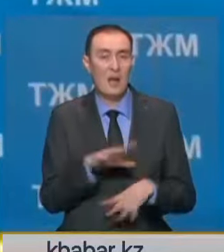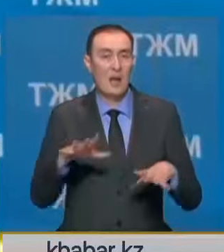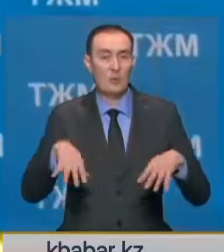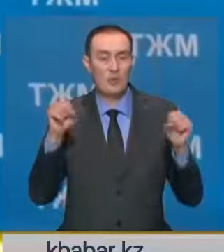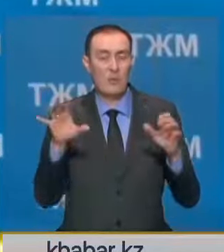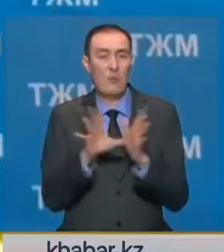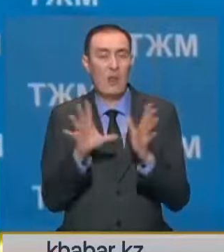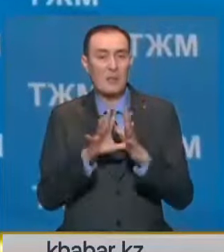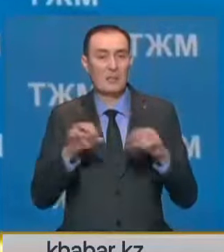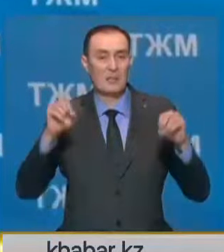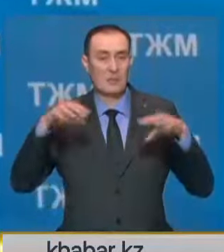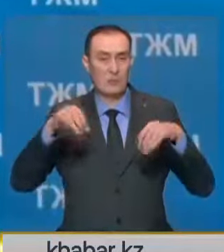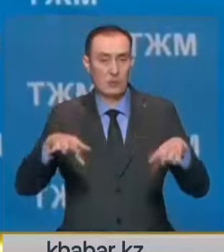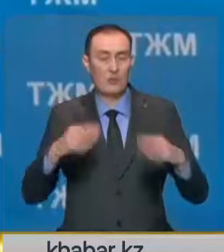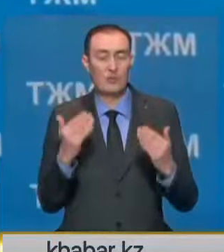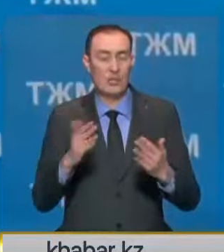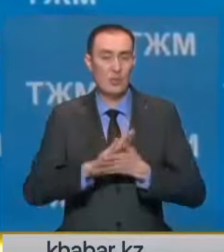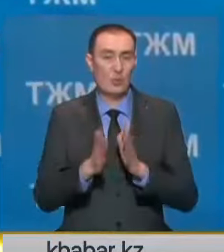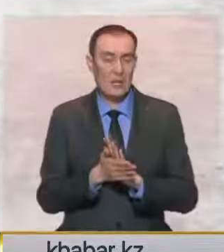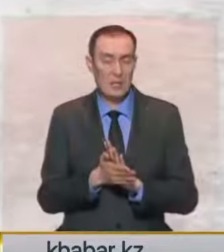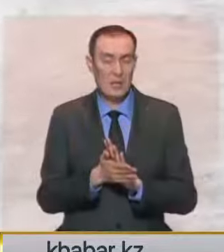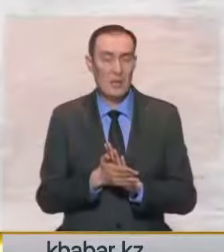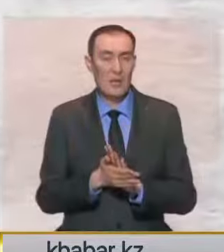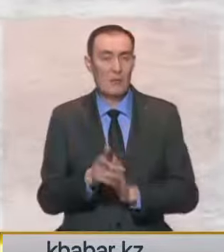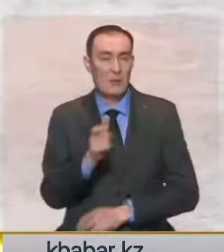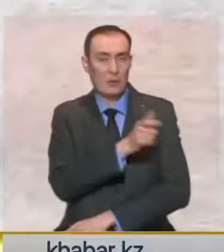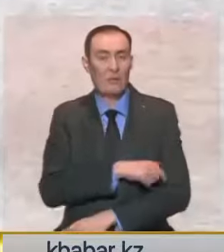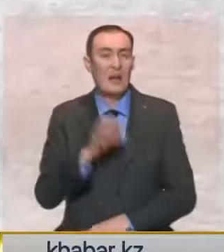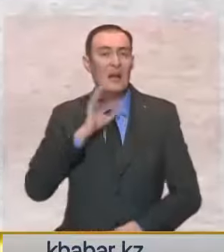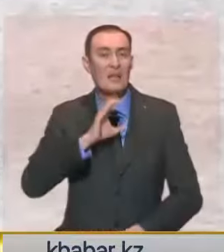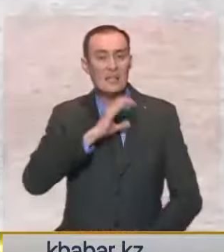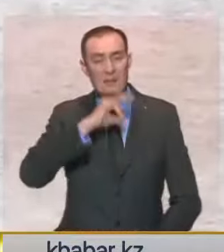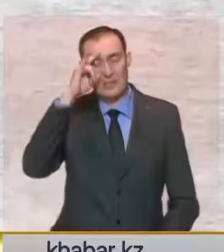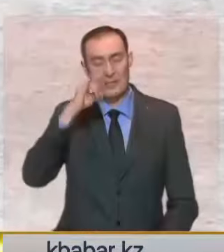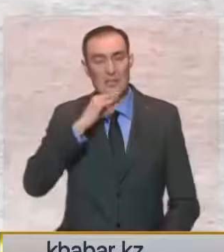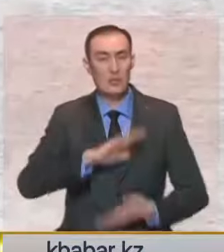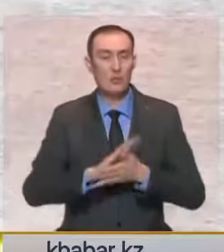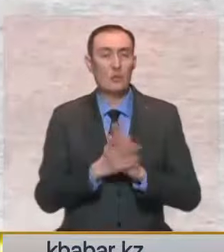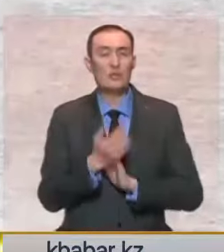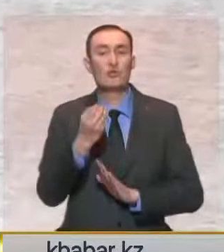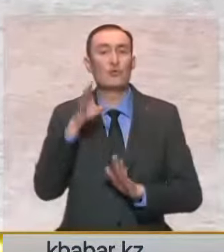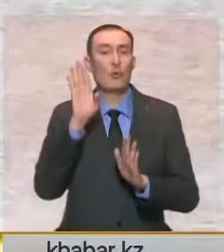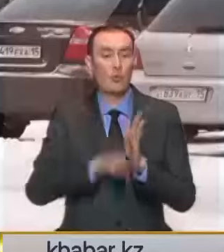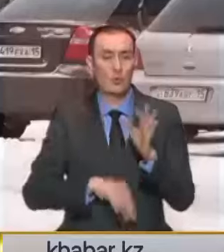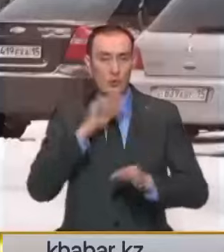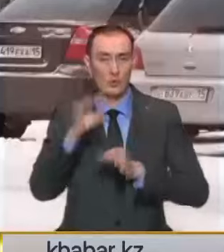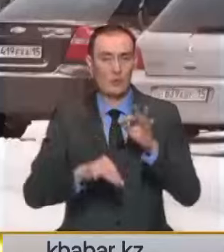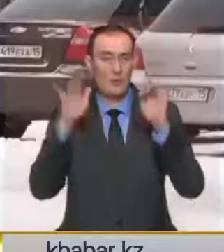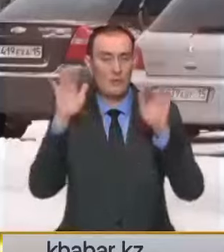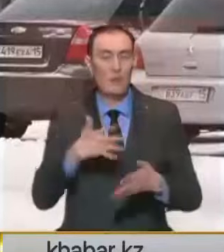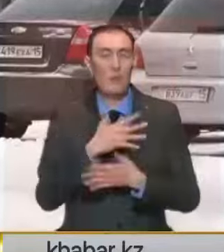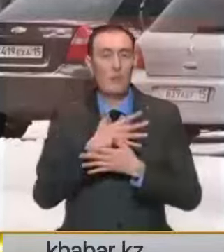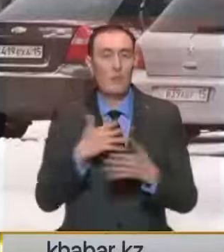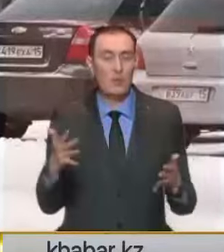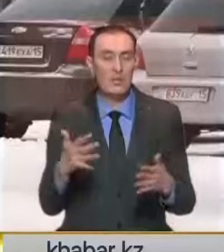по электроснабжению. Ситуация находится на контроле. На севере страны ситуация еще хуже. За сутки выпало